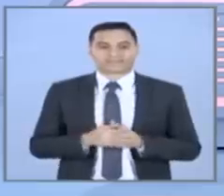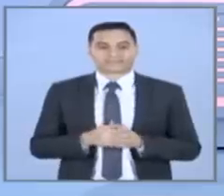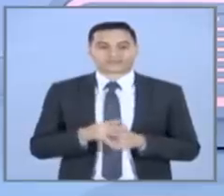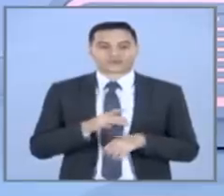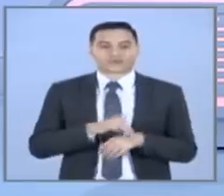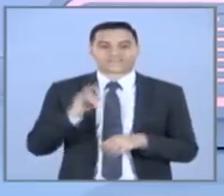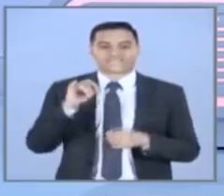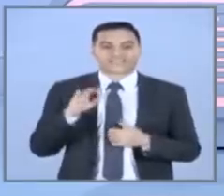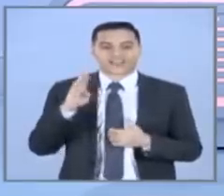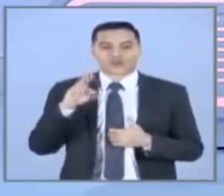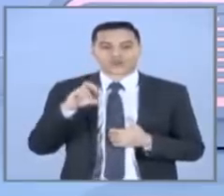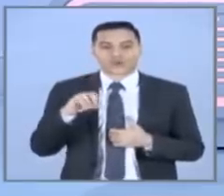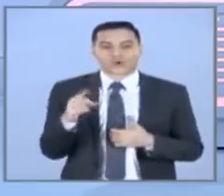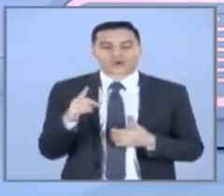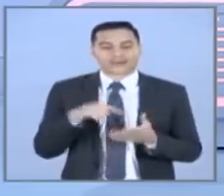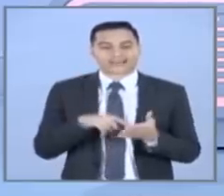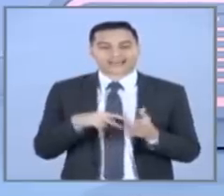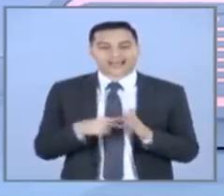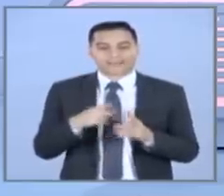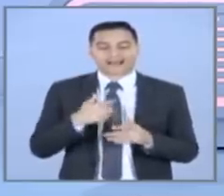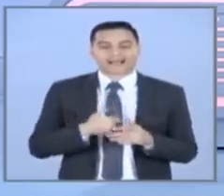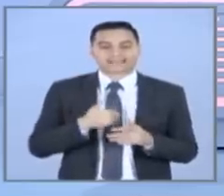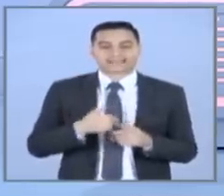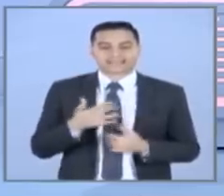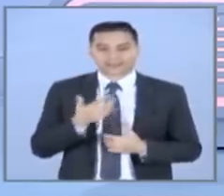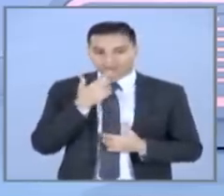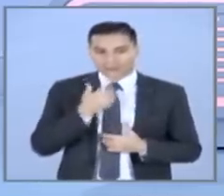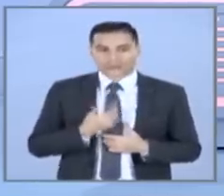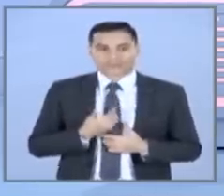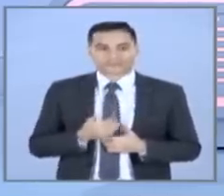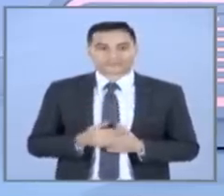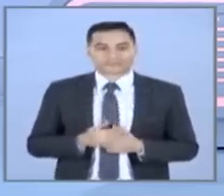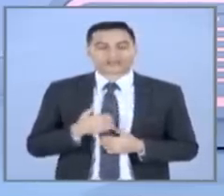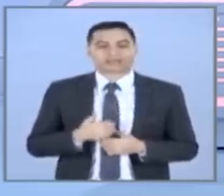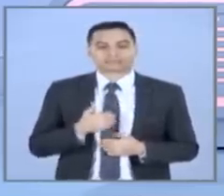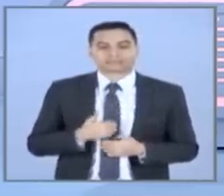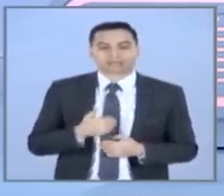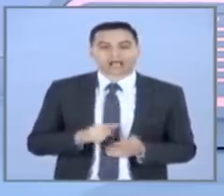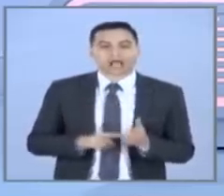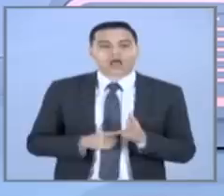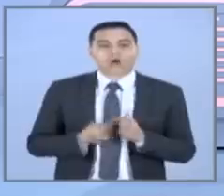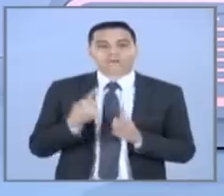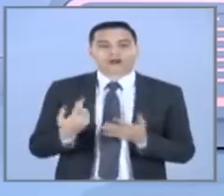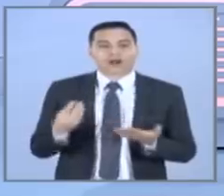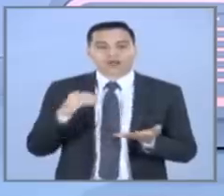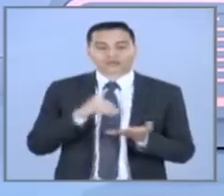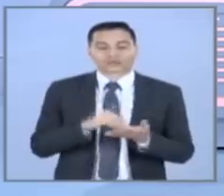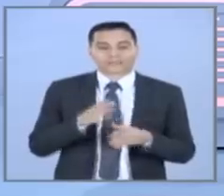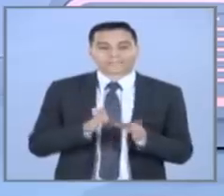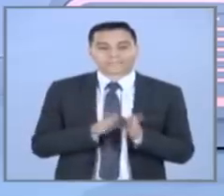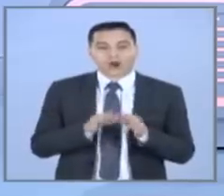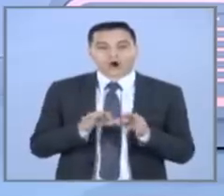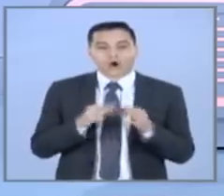دكتور فيكتور ازي حضرتك؟ اهلا بحضرتك. احساسك ايه بقى؟ احساسي كاول مره اشارك مع الاسره